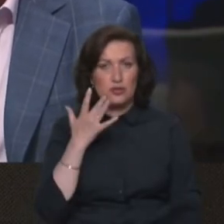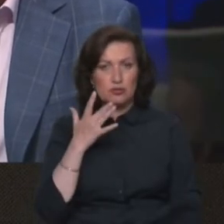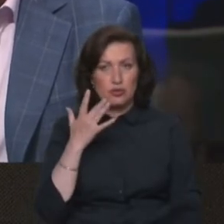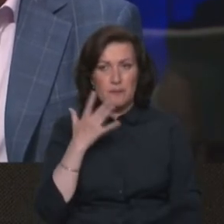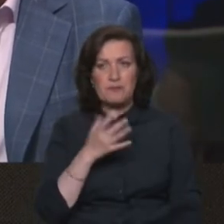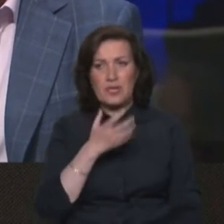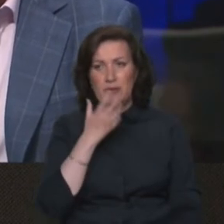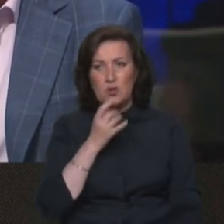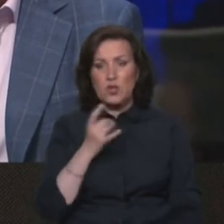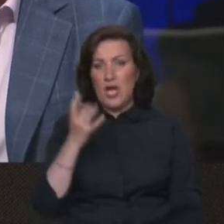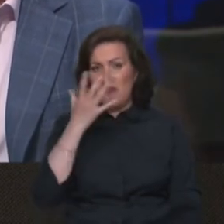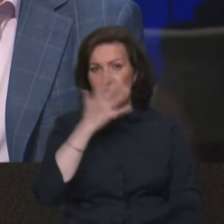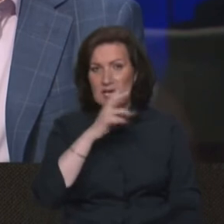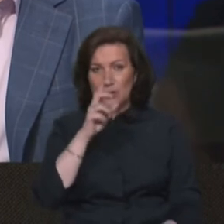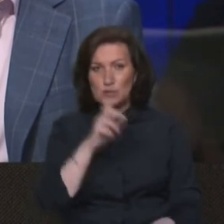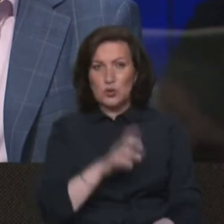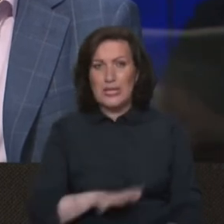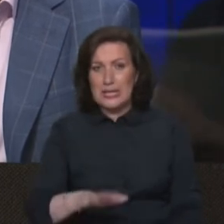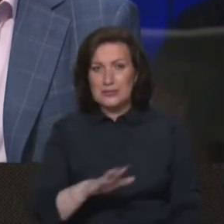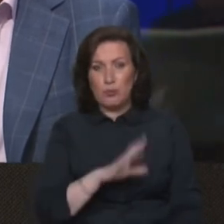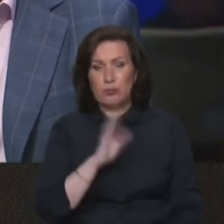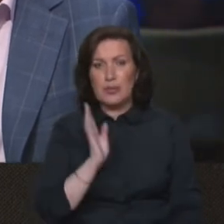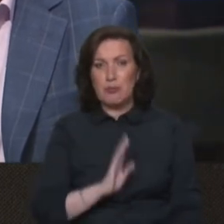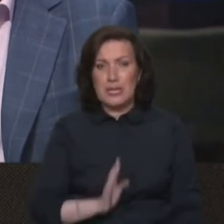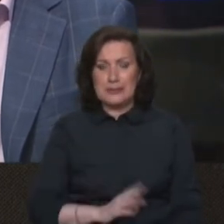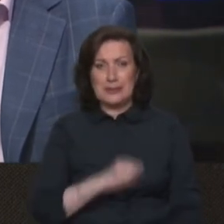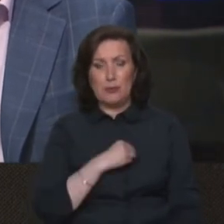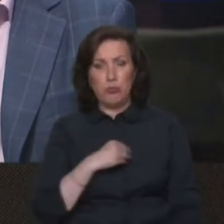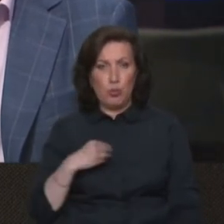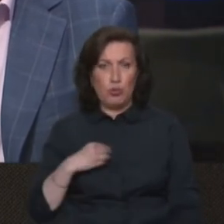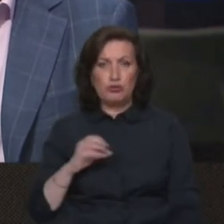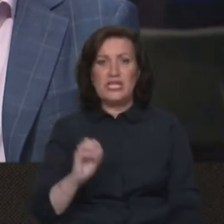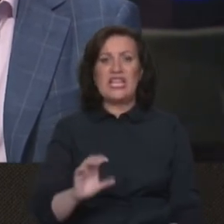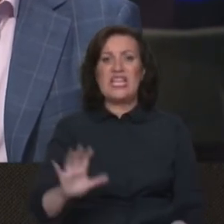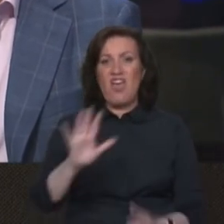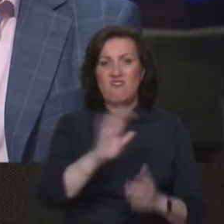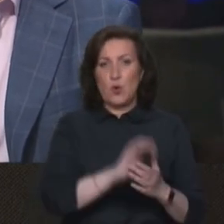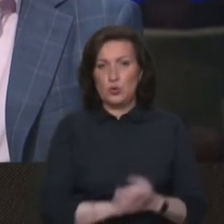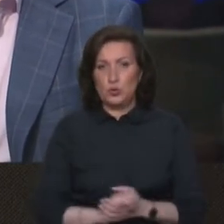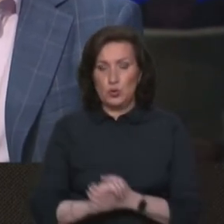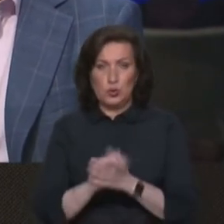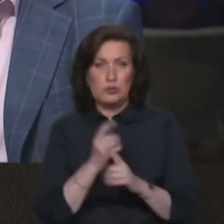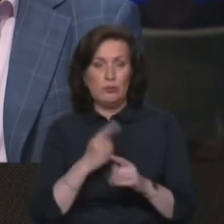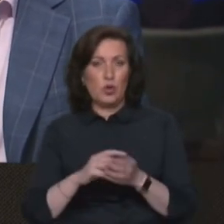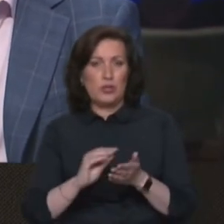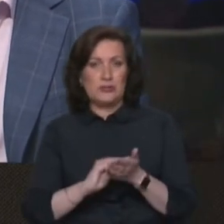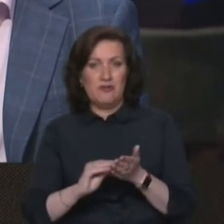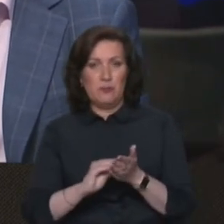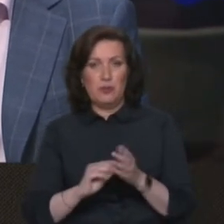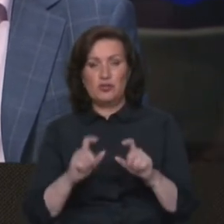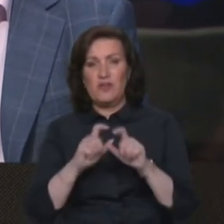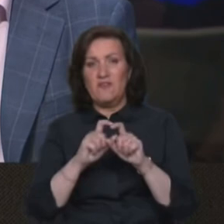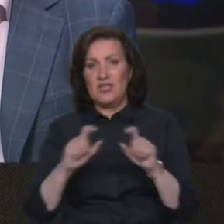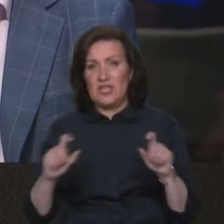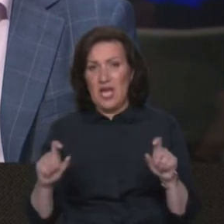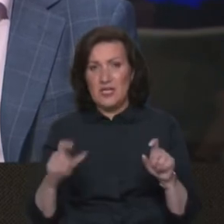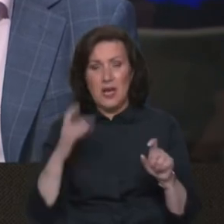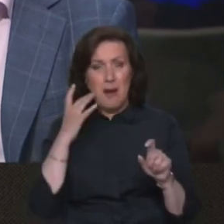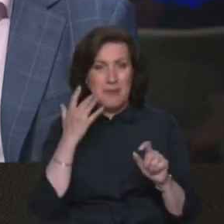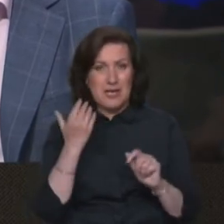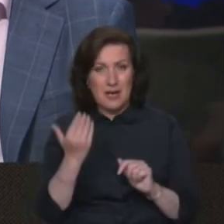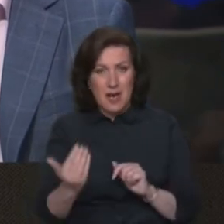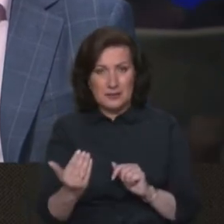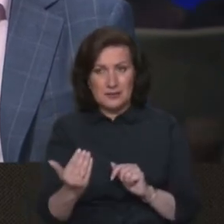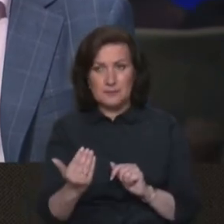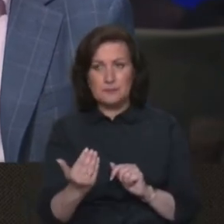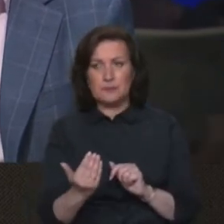США, Південно-Африканської Республіки, Бразилії, Польщі та Євросоюзу. Про це пише видання, американське